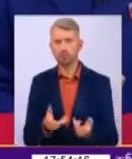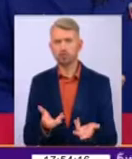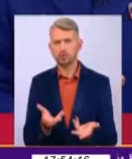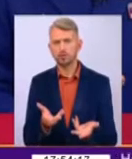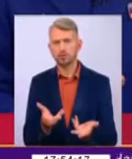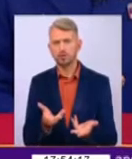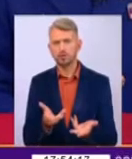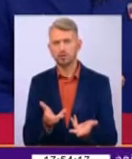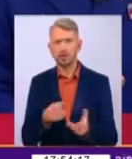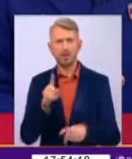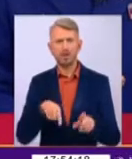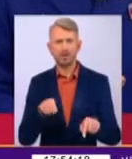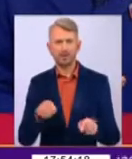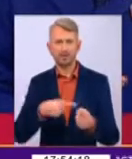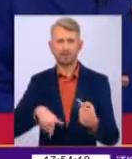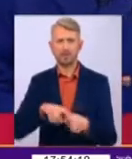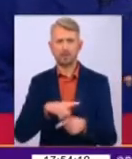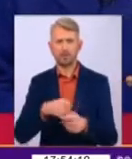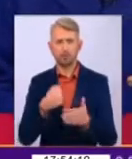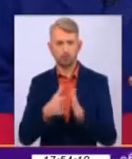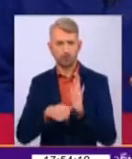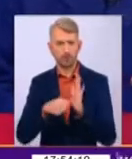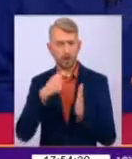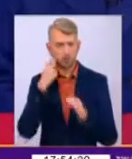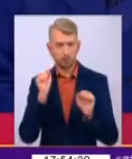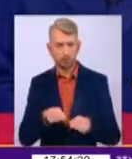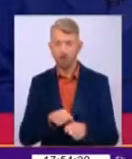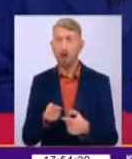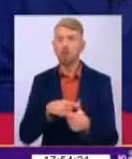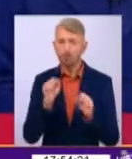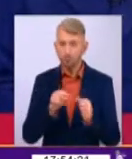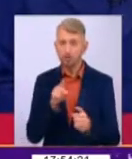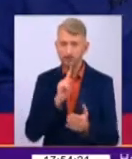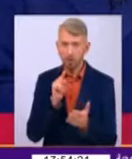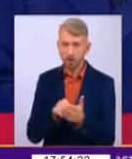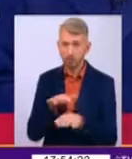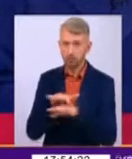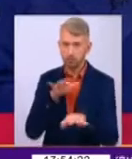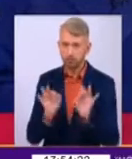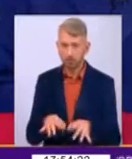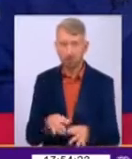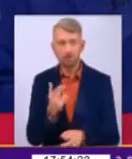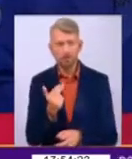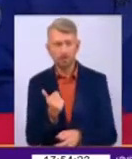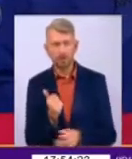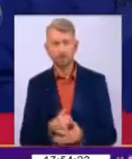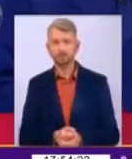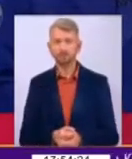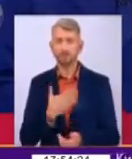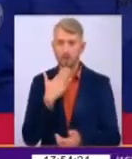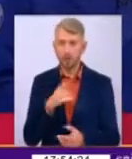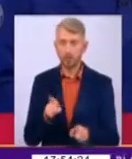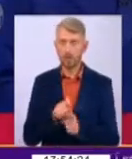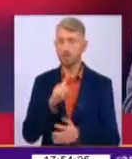то в нас 60 років, можуть в армії брати. Тобто, чи можете ви потрапити до лав Збройних сил? Так. Дякую, таке